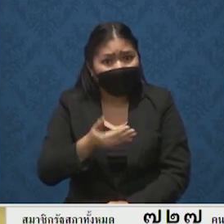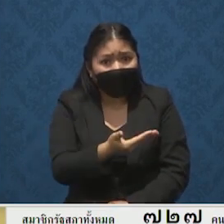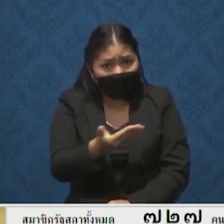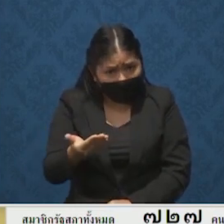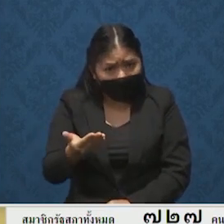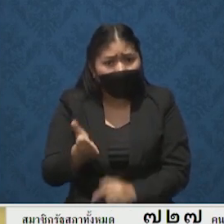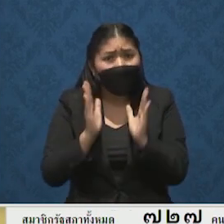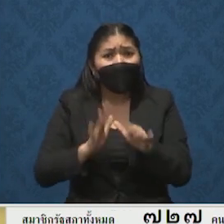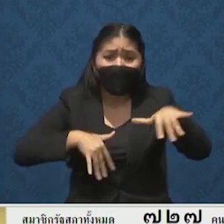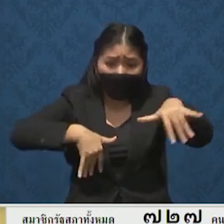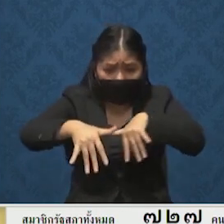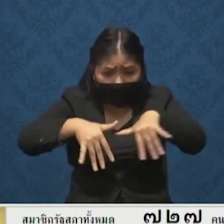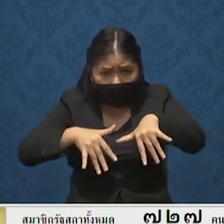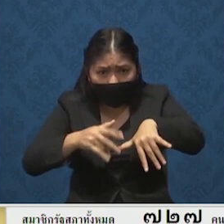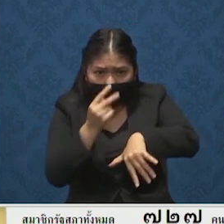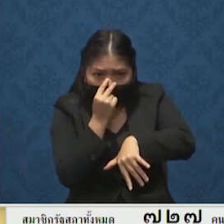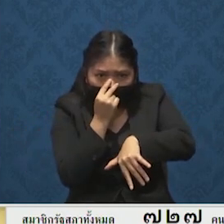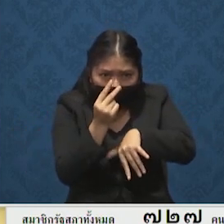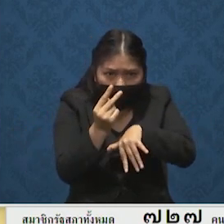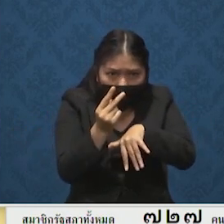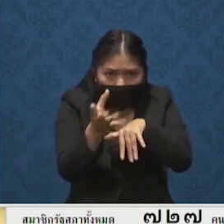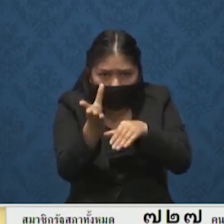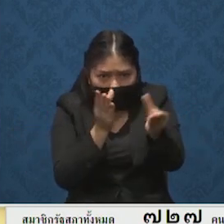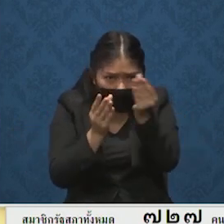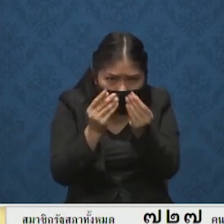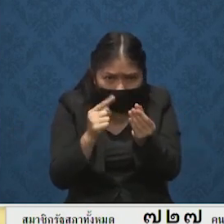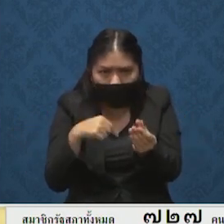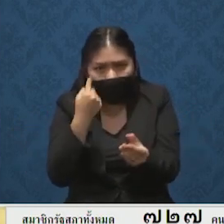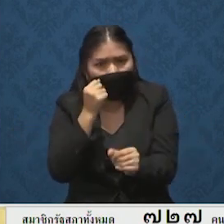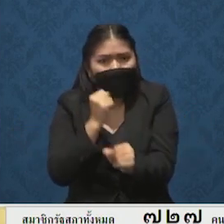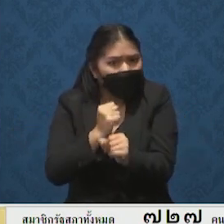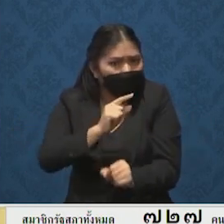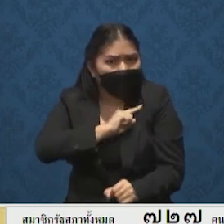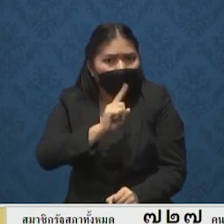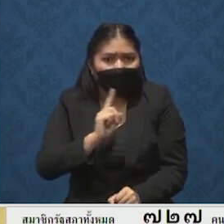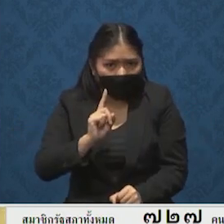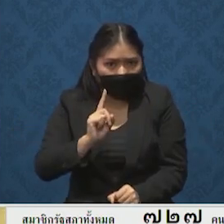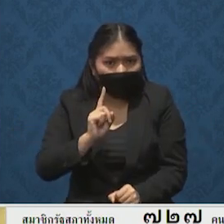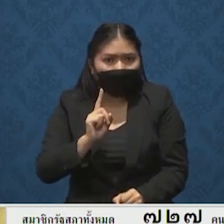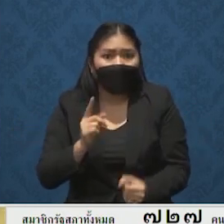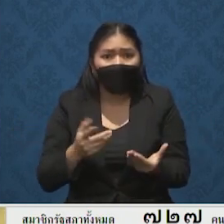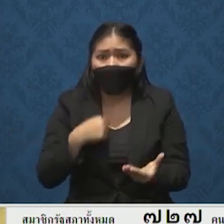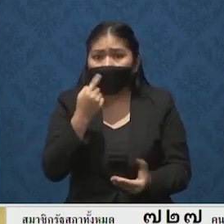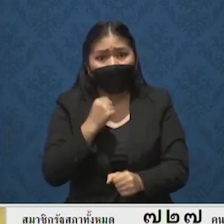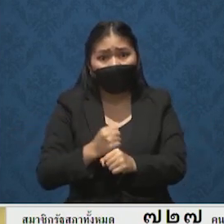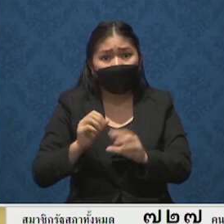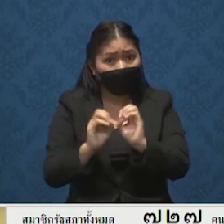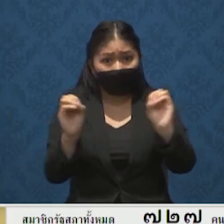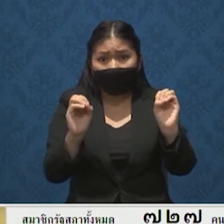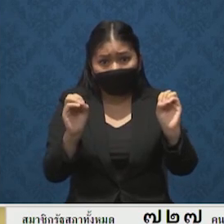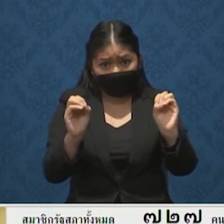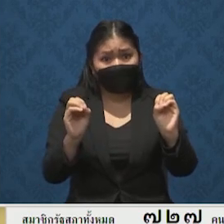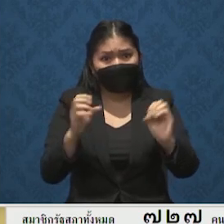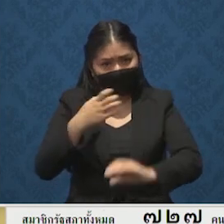ประชาชนเขากำลังจับตามองอยู่ว่าใครทำหน้าที่หรือไม่ทำหน้าที่ผมอยากให้ท่านประธ